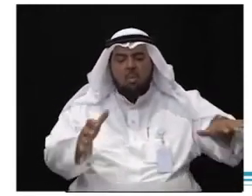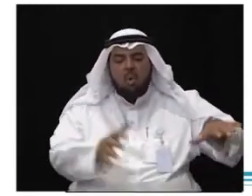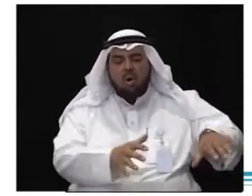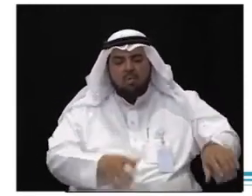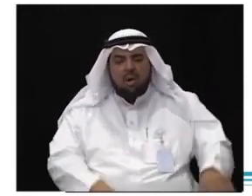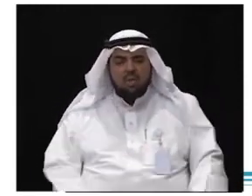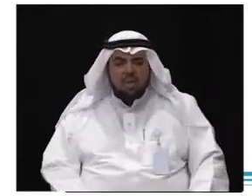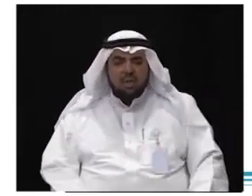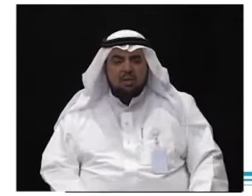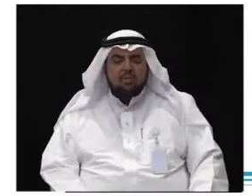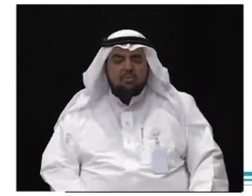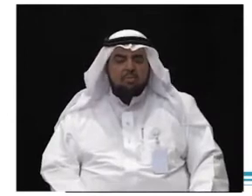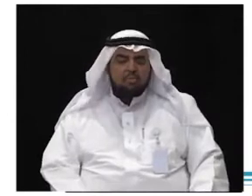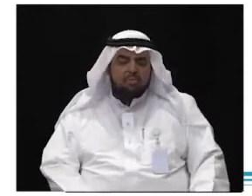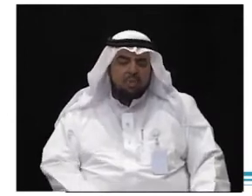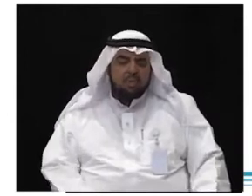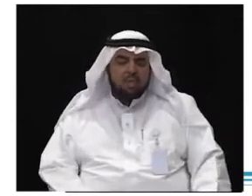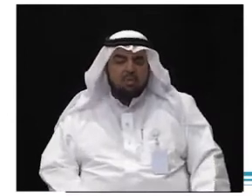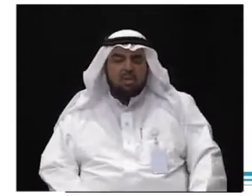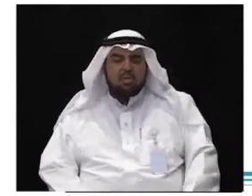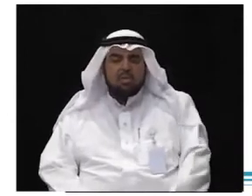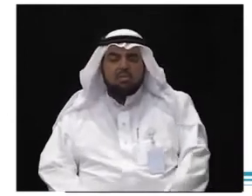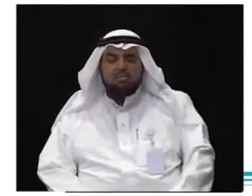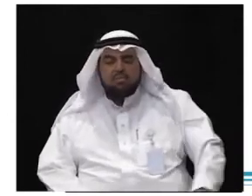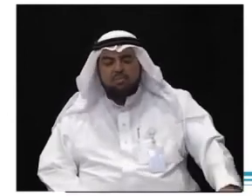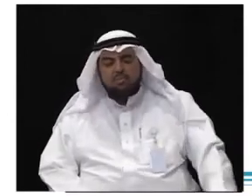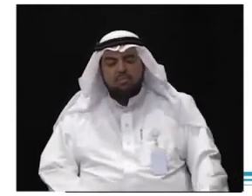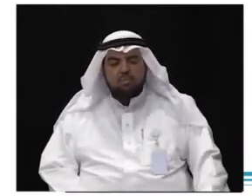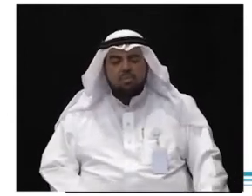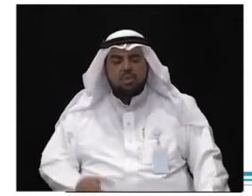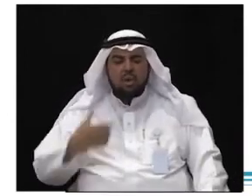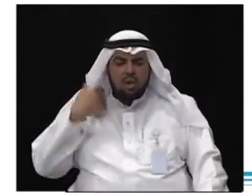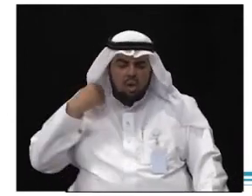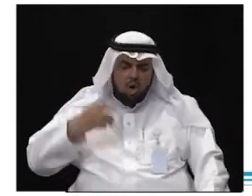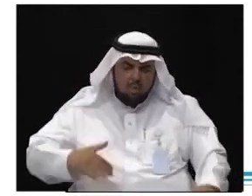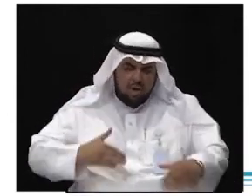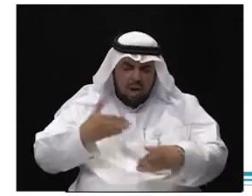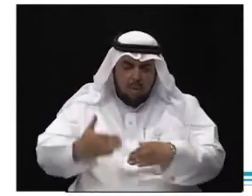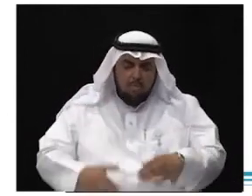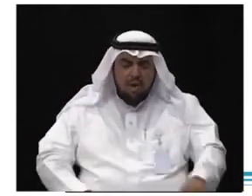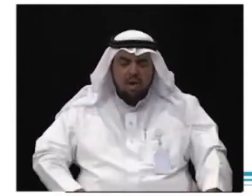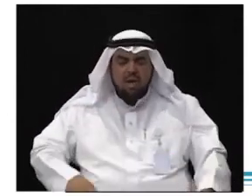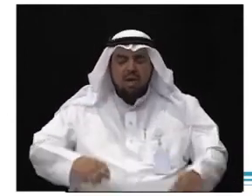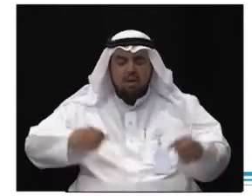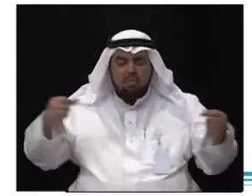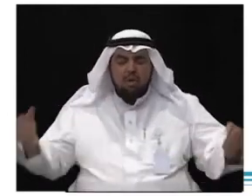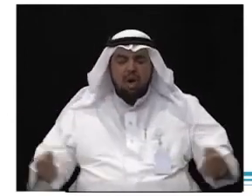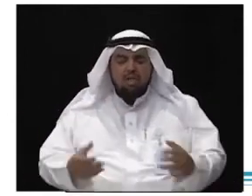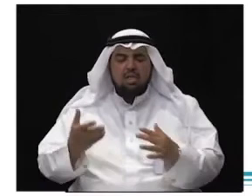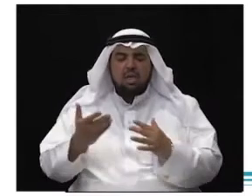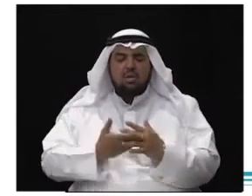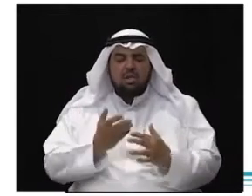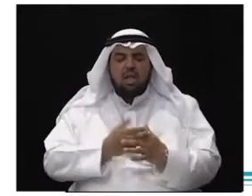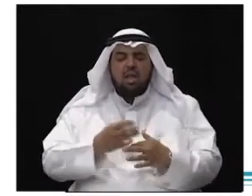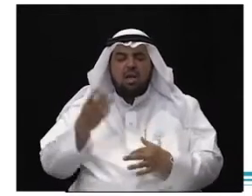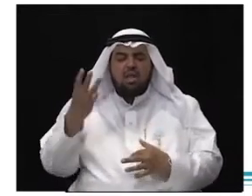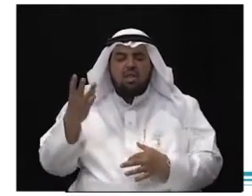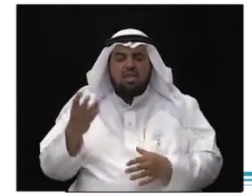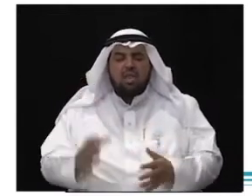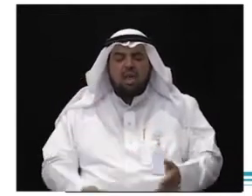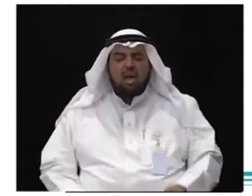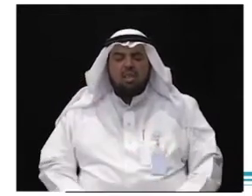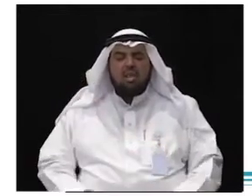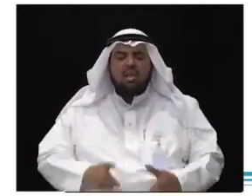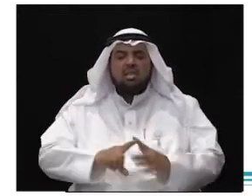محمد وعلى آله وصحبه أجمعين. نستكمل معكم اليوم بإذن الله مراجعة الوحدة الثالثة،